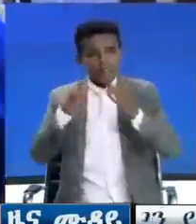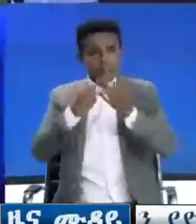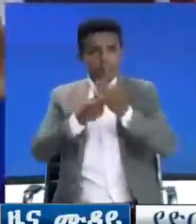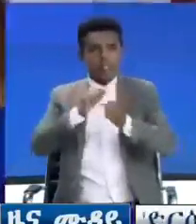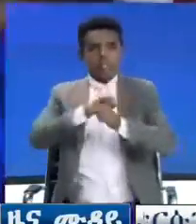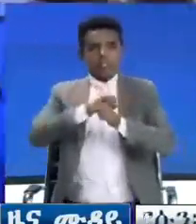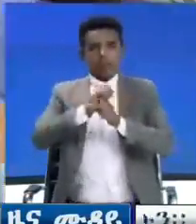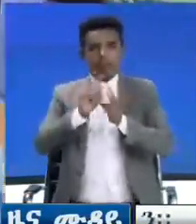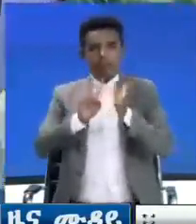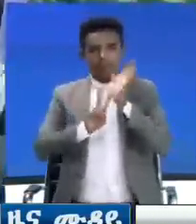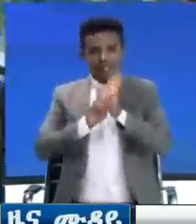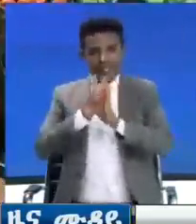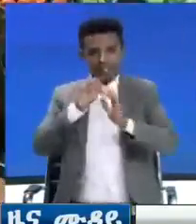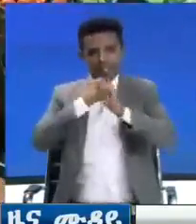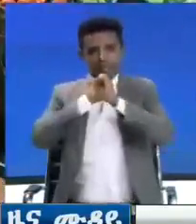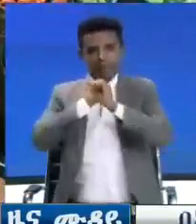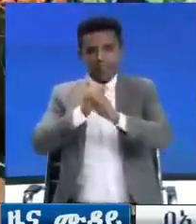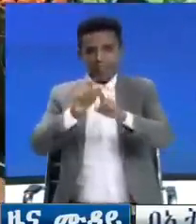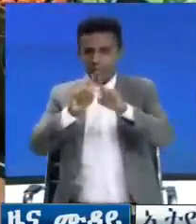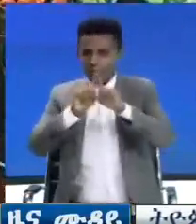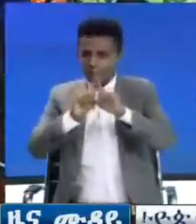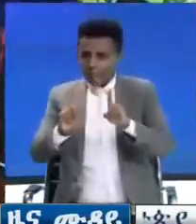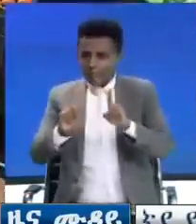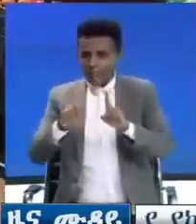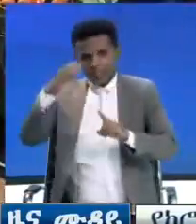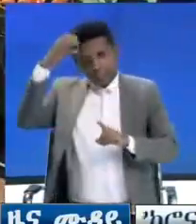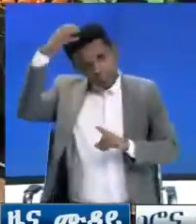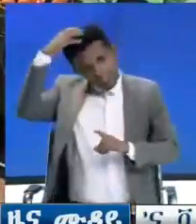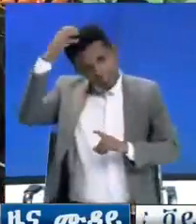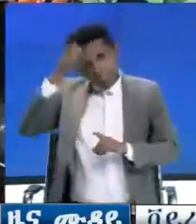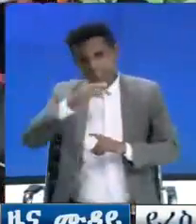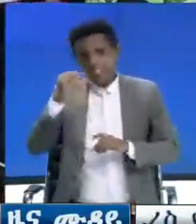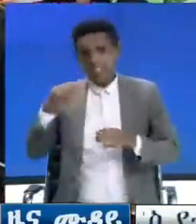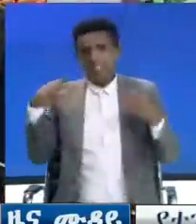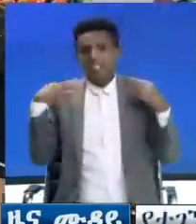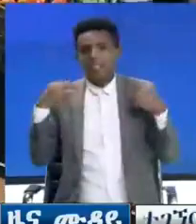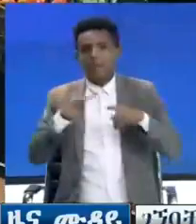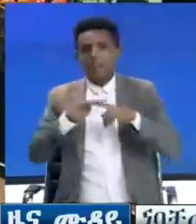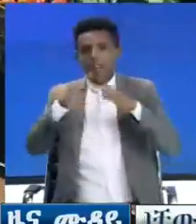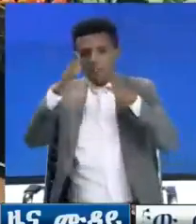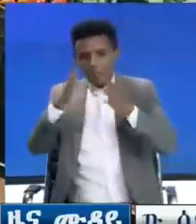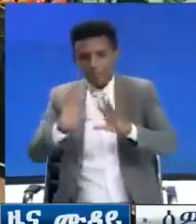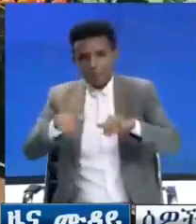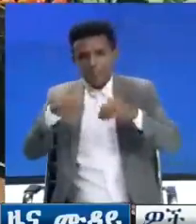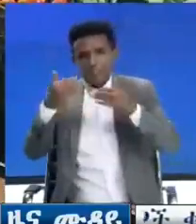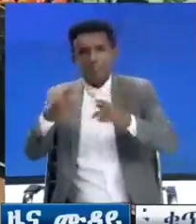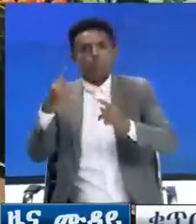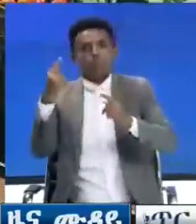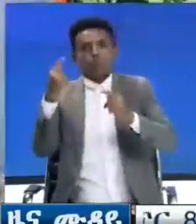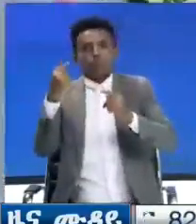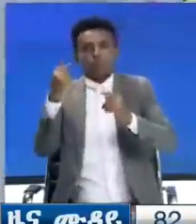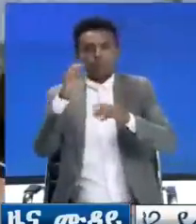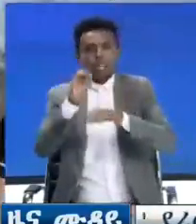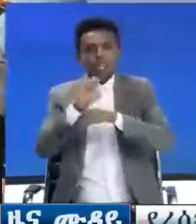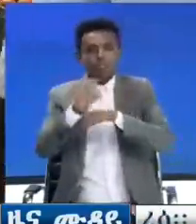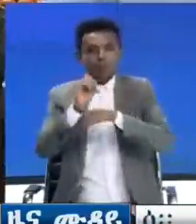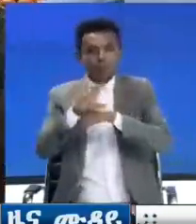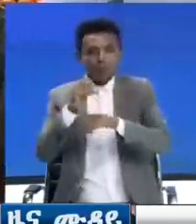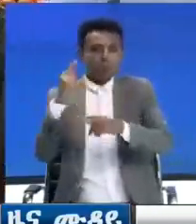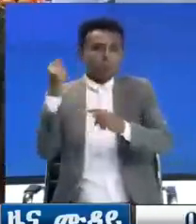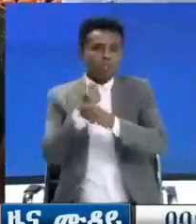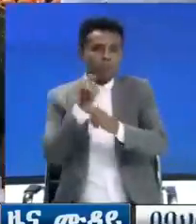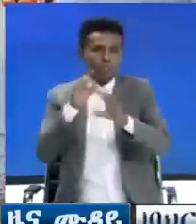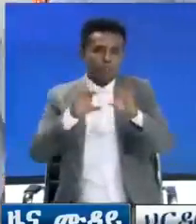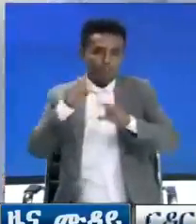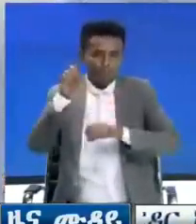ቫይረስ ወረርሽኝ ለመከላከል በተለይ ከመንግስትና ከጤና ባለሙያዎች የሚተላለፉ መልእክቶችን ተግባራዊ ማድረግ አለበት። በተለይ ደግሞ